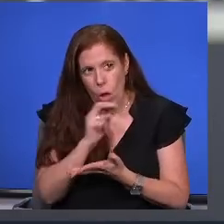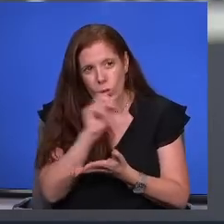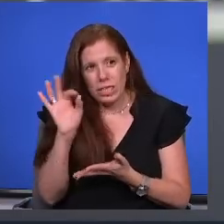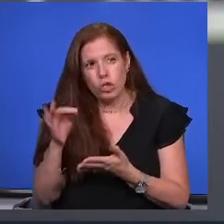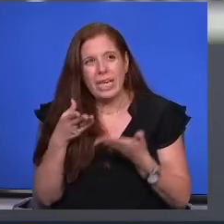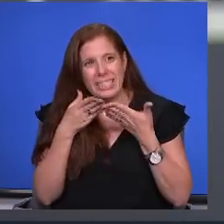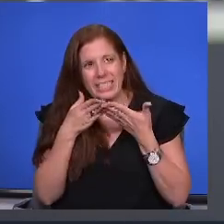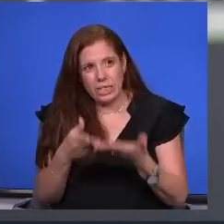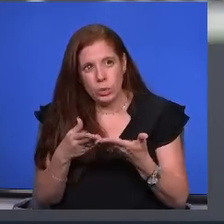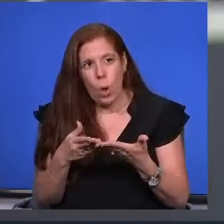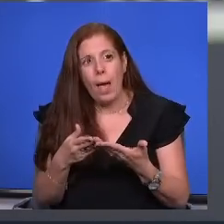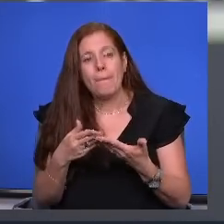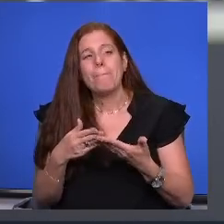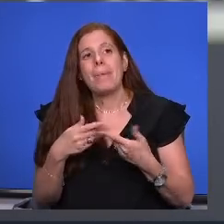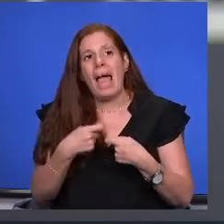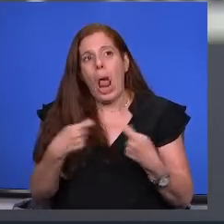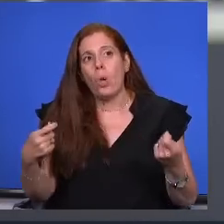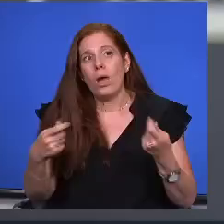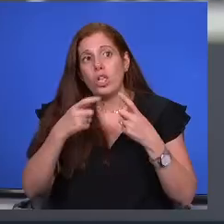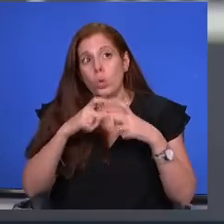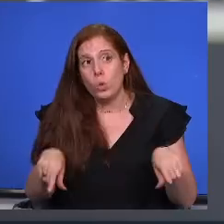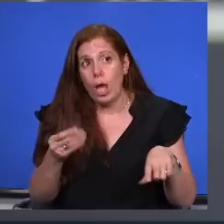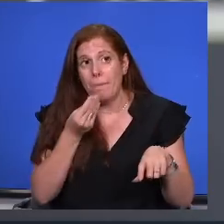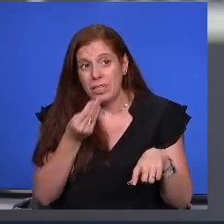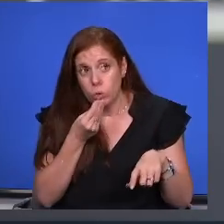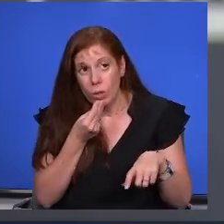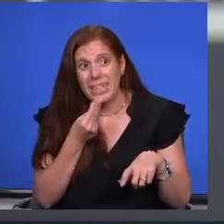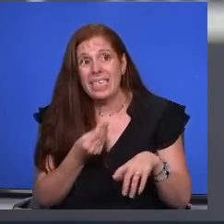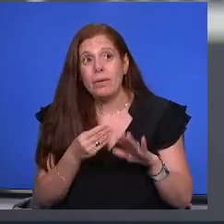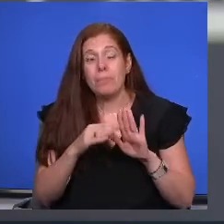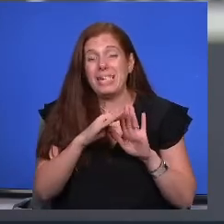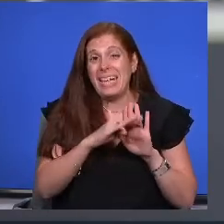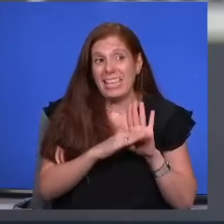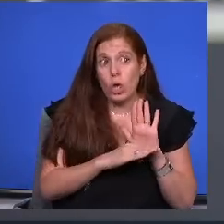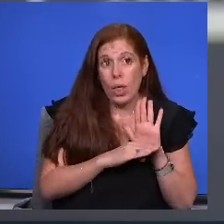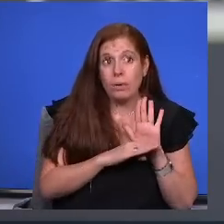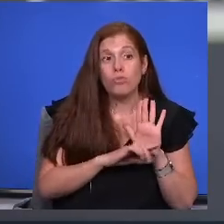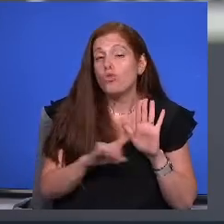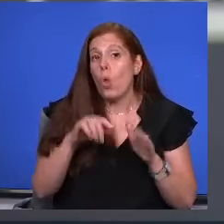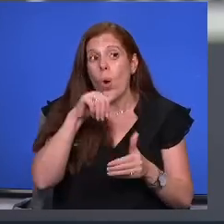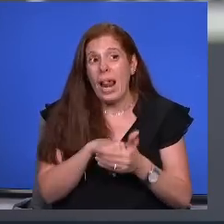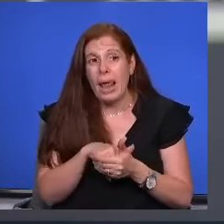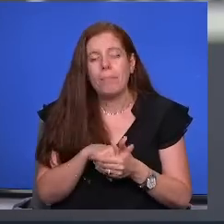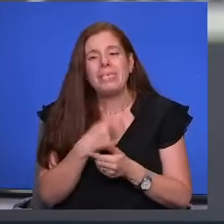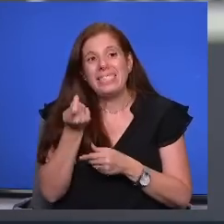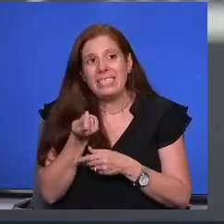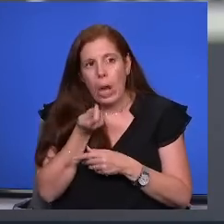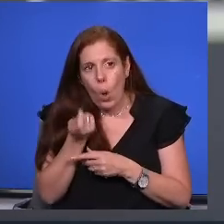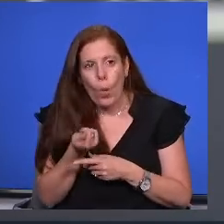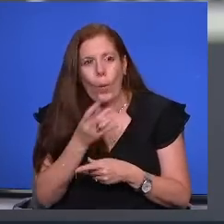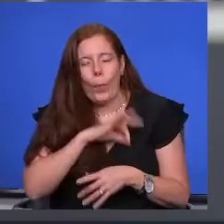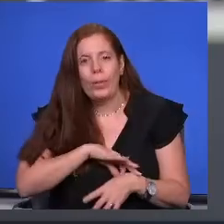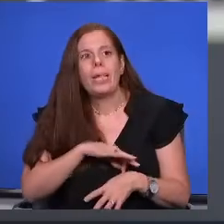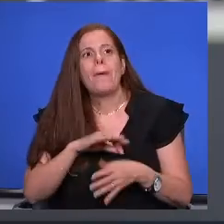בחלוקת תלושי מזון עם קריטריונים שאינם כוללים הסתכרות, מיצוי של פוטנציאל הסתכרות